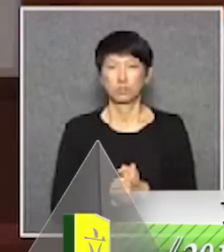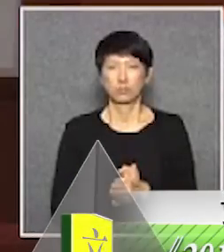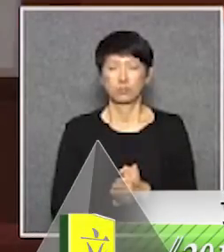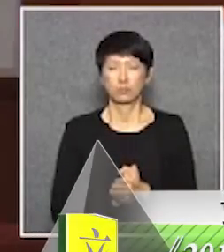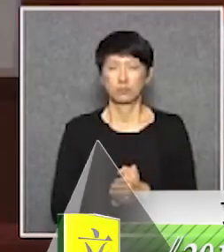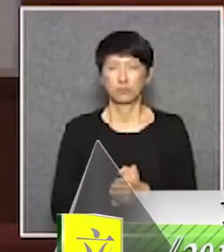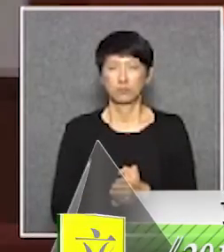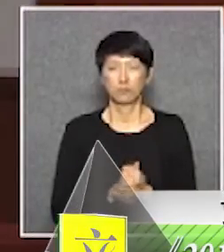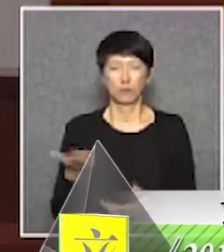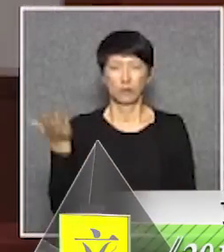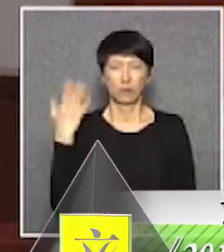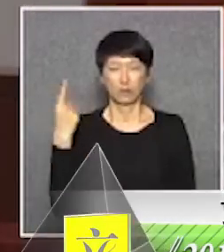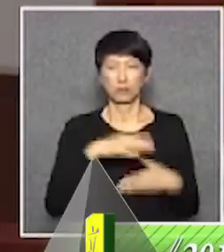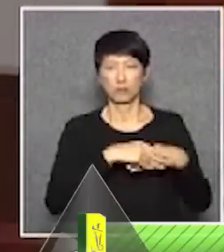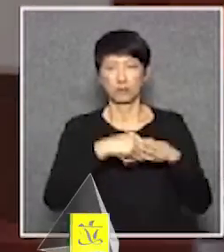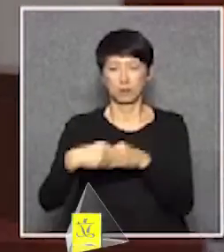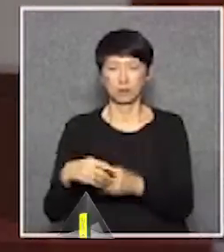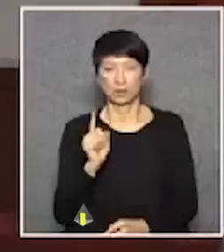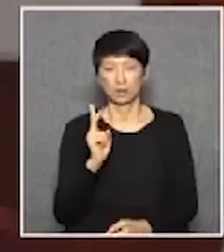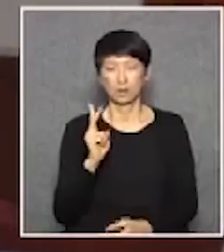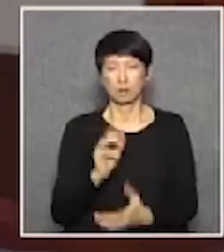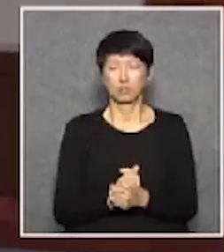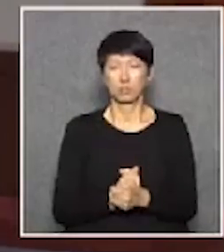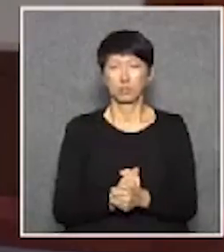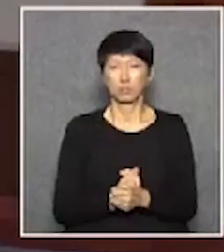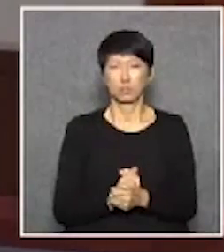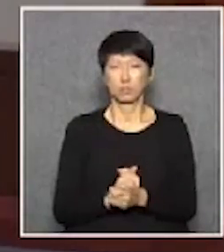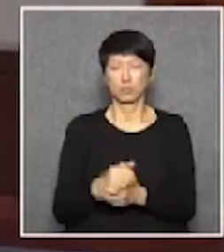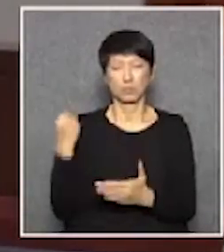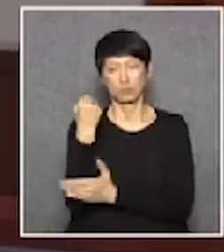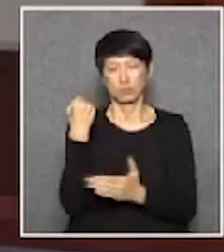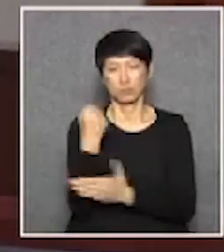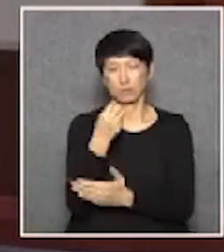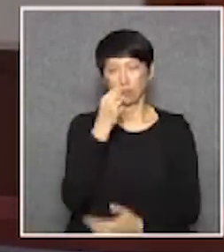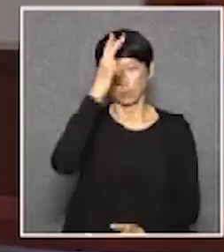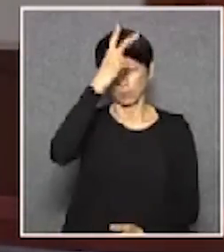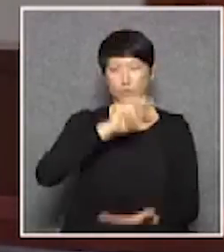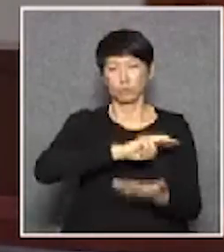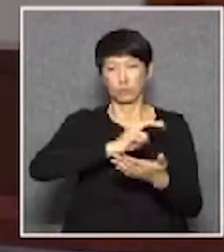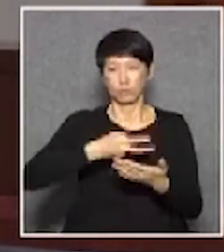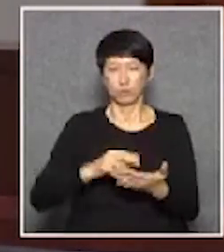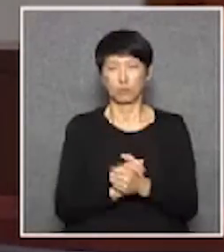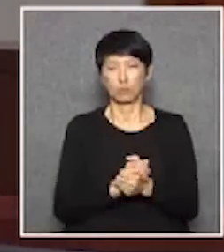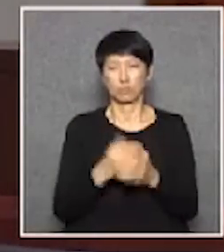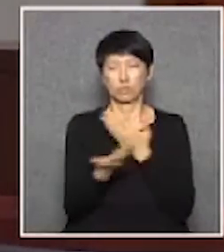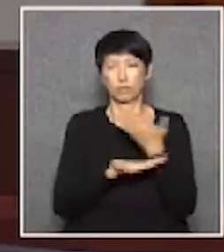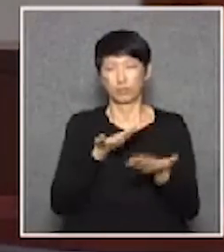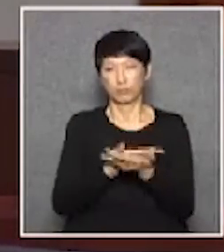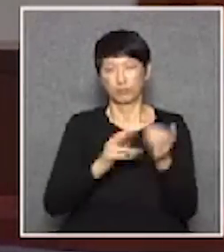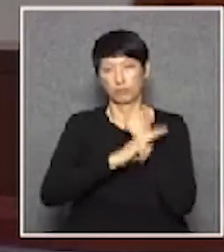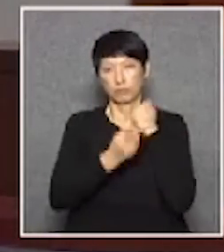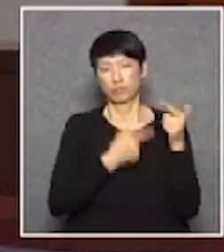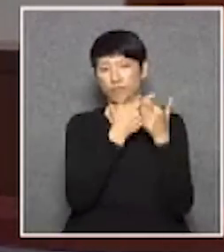即係法叔日前就率領過百村民啊濟英烈啊抗議政府啦，啊又表示修訂否決就會提出司法覆核啊。